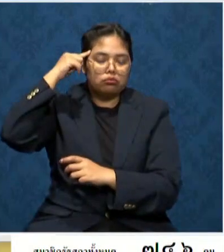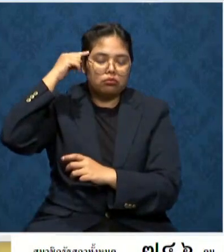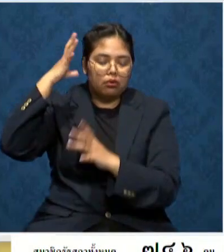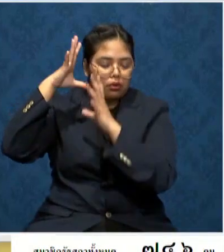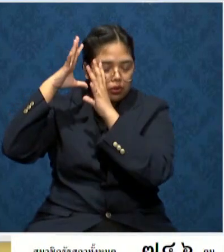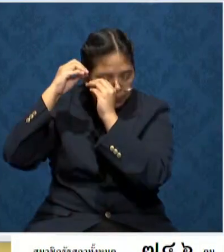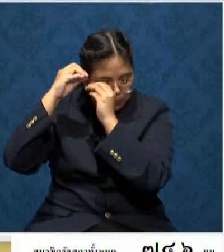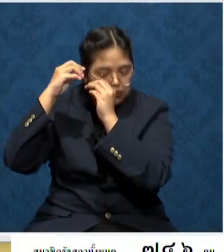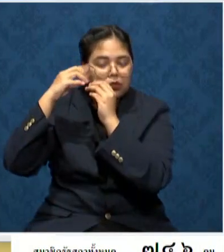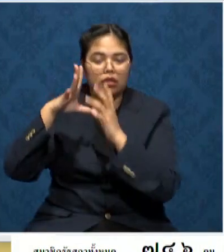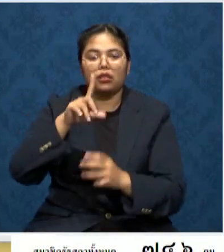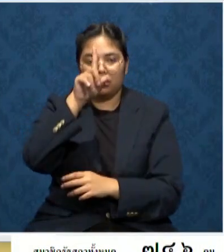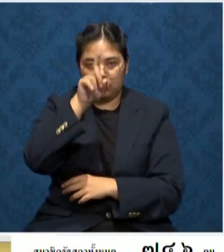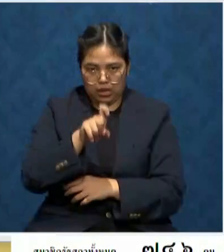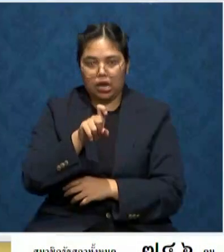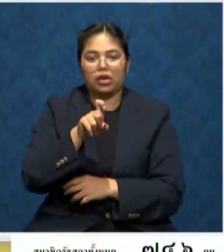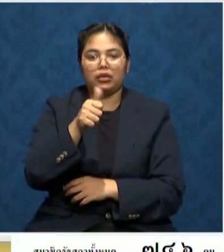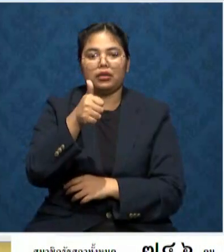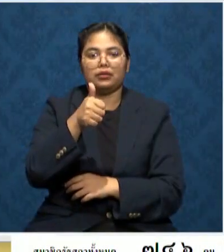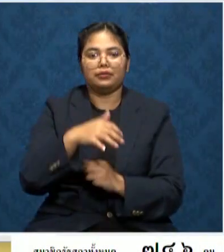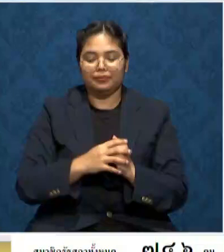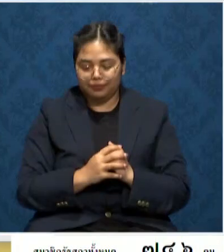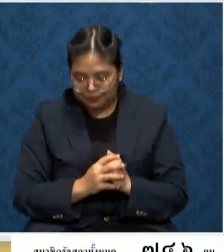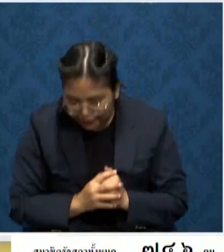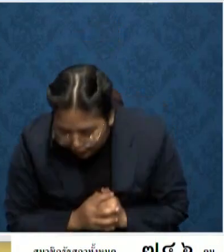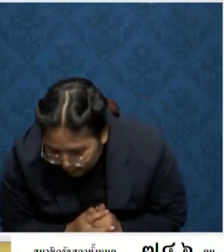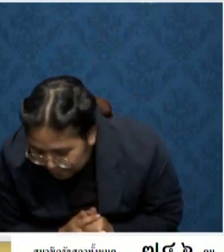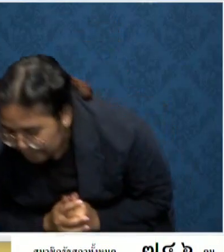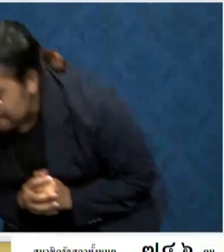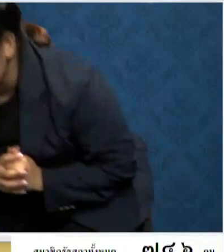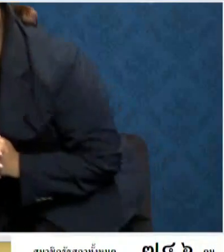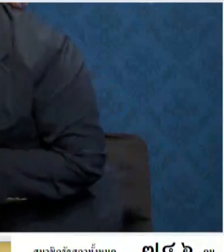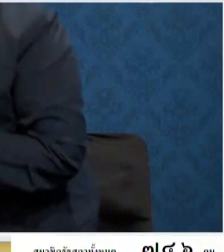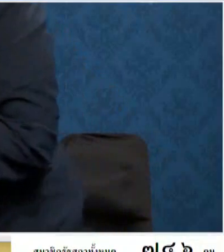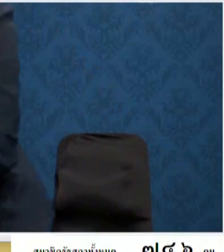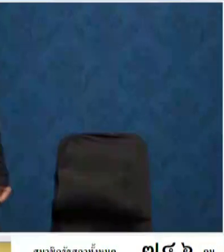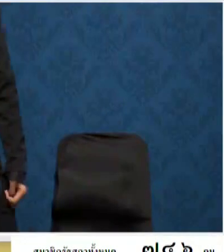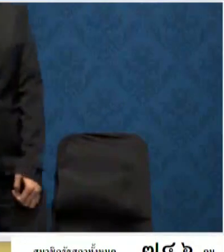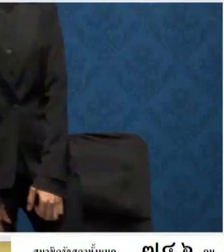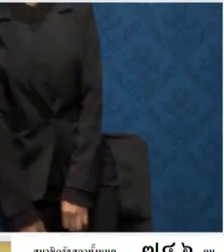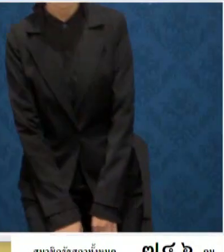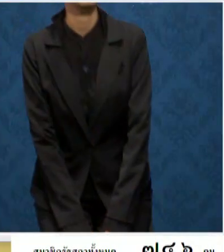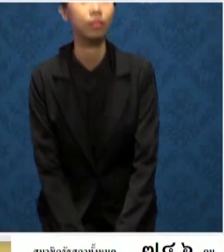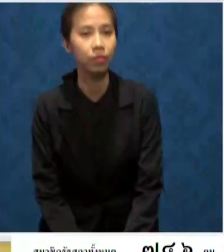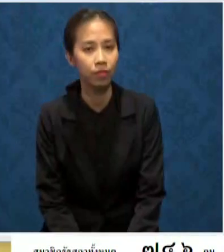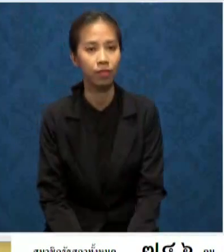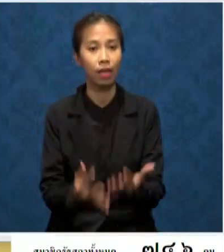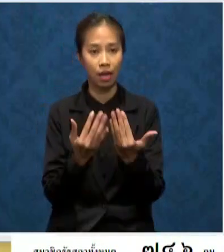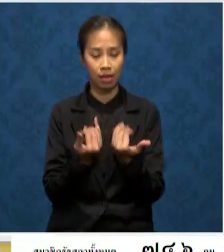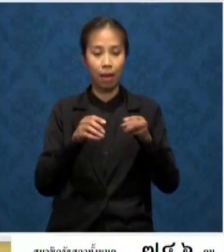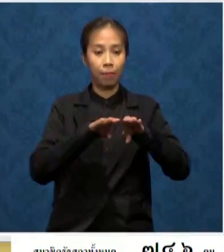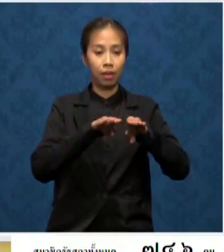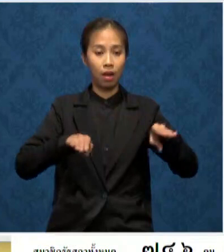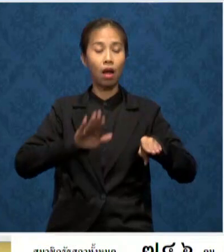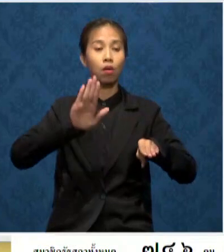คนนั้นมีโอกาสเสียชีวิตพอสมองตายด้เหนี้ครับจึได้กำหนดเป็มาตรฐานของสถาบัการแพทยชุก